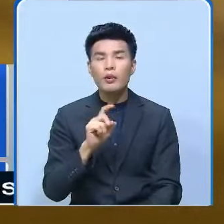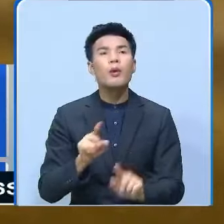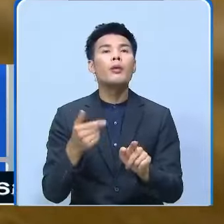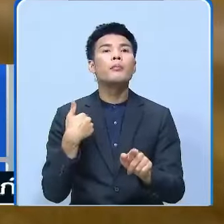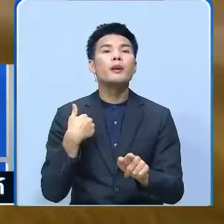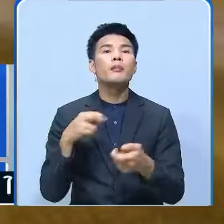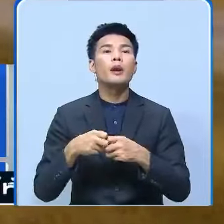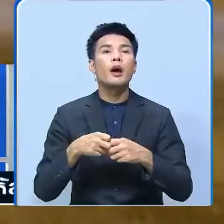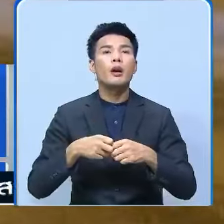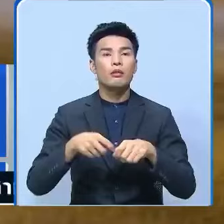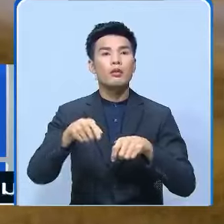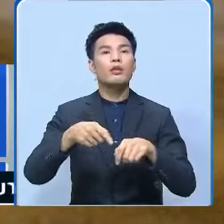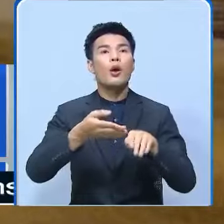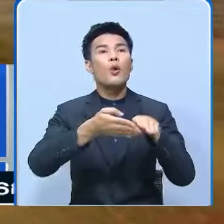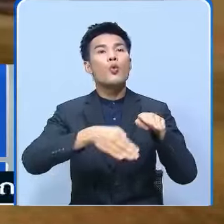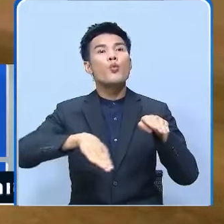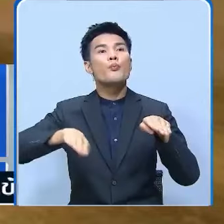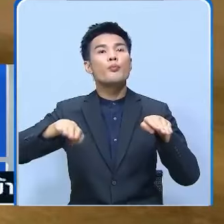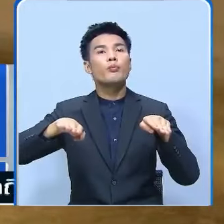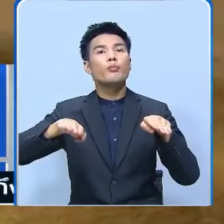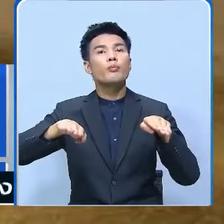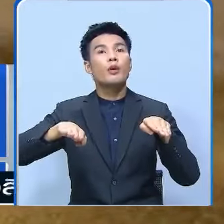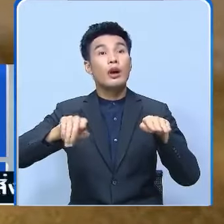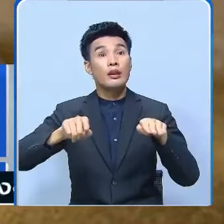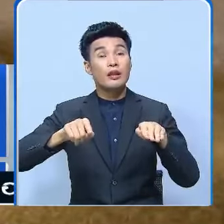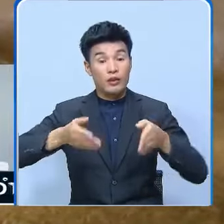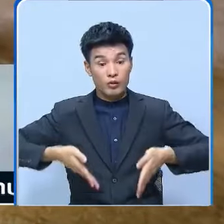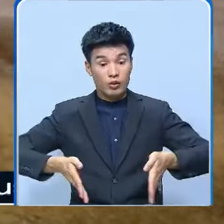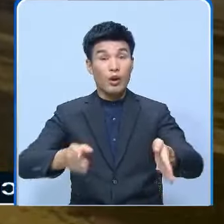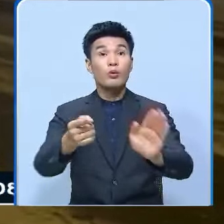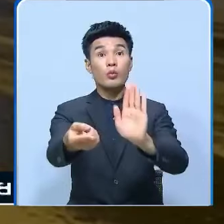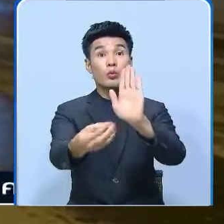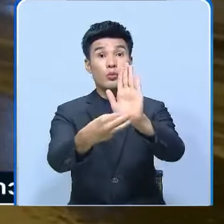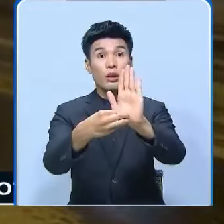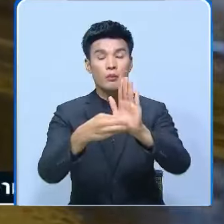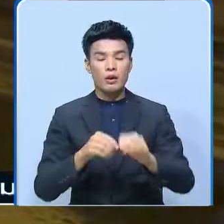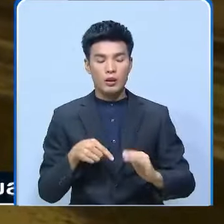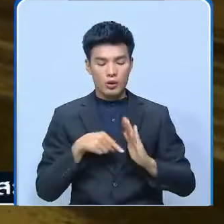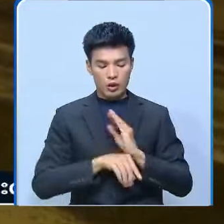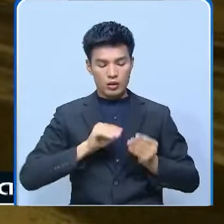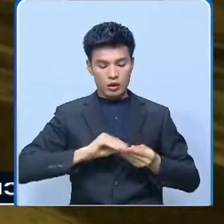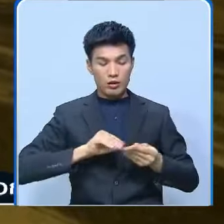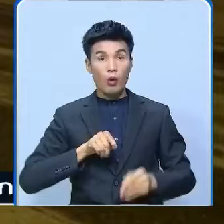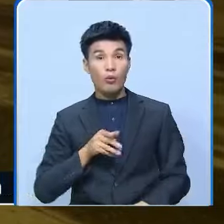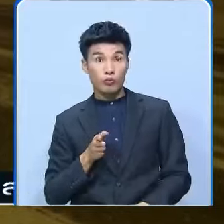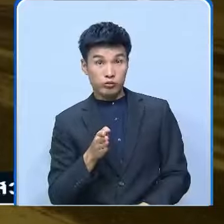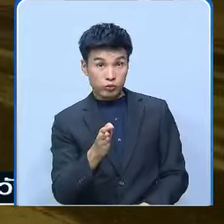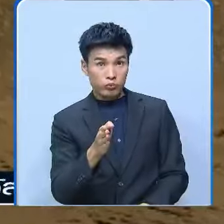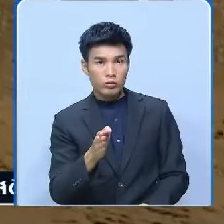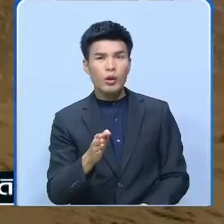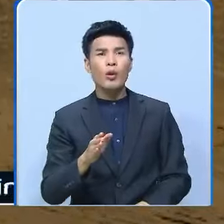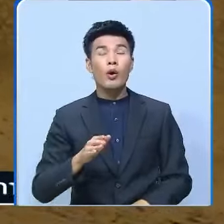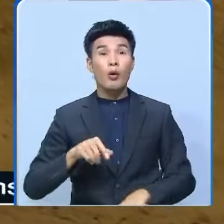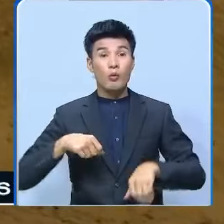เพราะมันมีหลุมพื้นผิวมันเป็นหลุมนี่ฝั่งขาเข้ากทม.นะที่บางปะกงฉะเชิงเทราดีไอคนที่ขี่